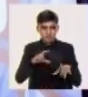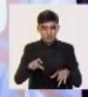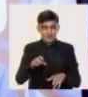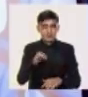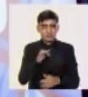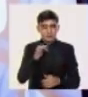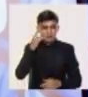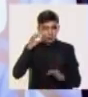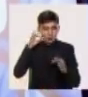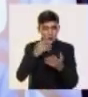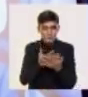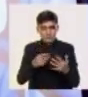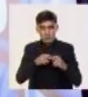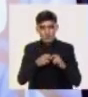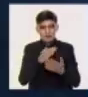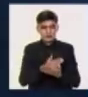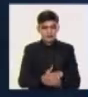испытывать психологические проблемы.